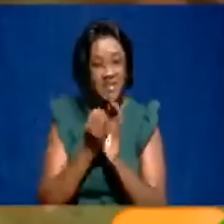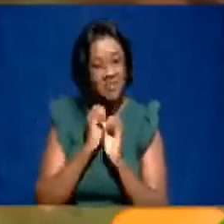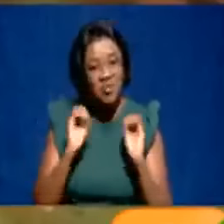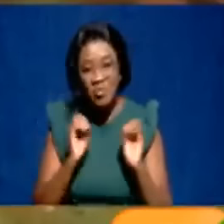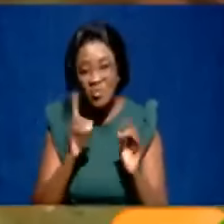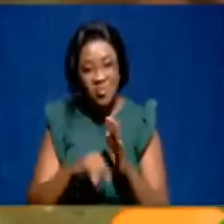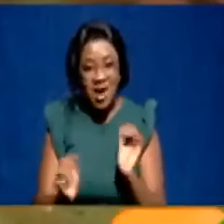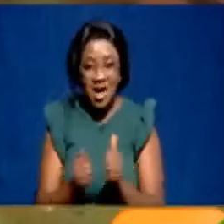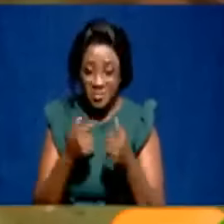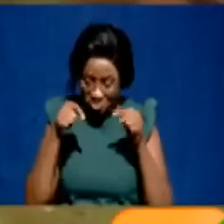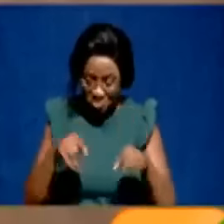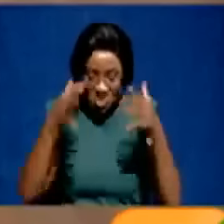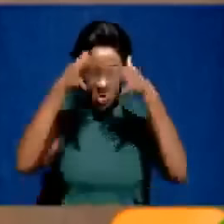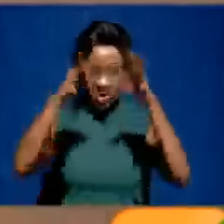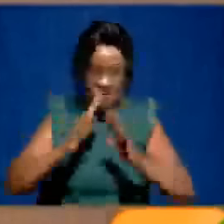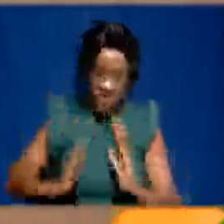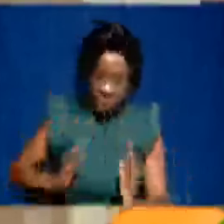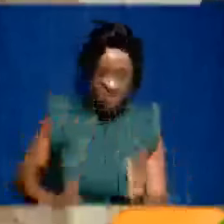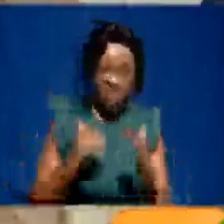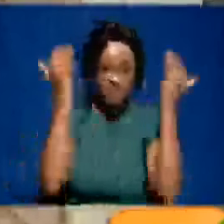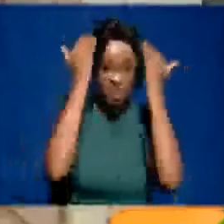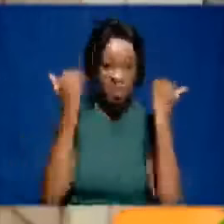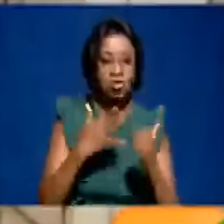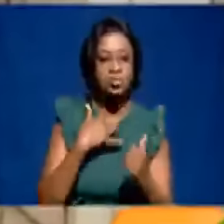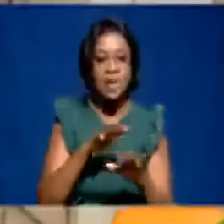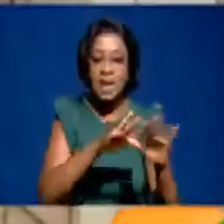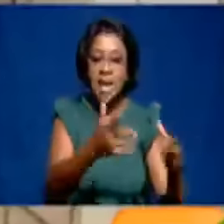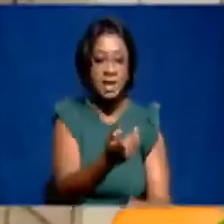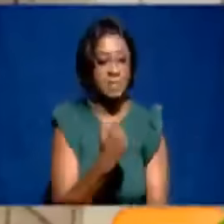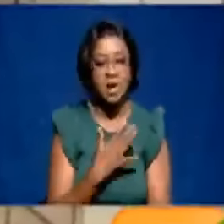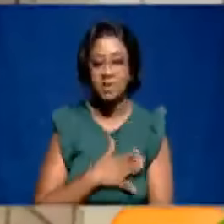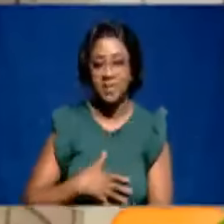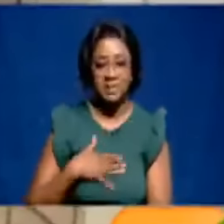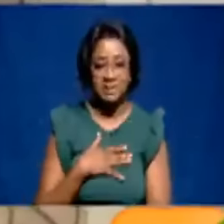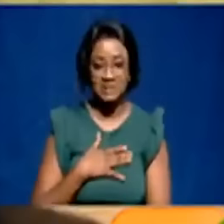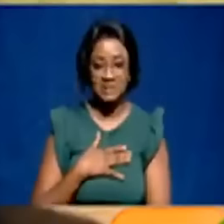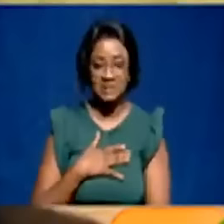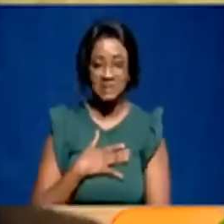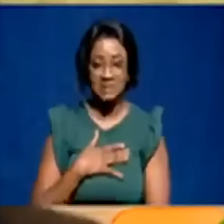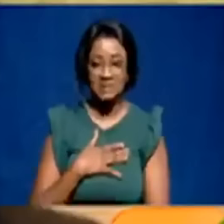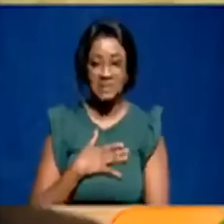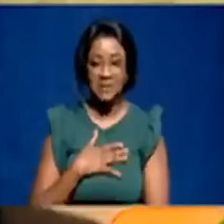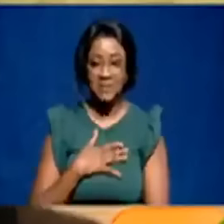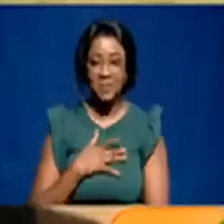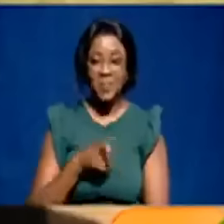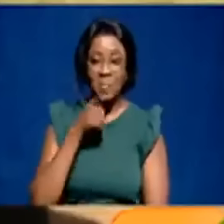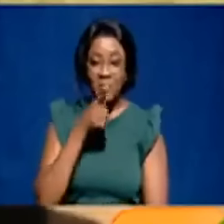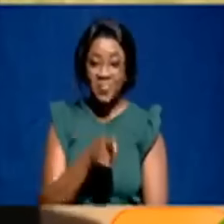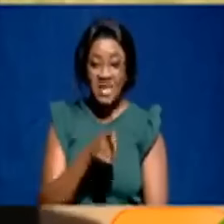leo amekimbilia mahakama kumruzuku na kumrejeshea mali yake. Kesi ambao hatucha wahi